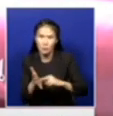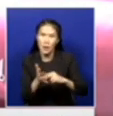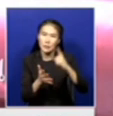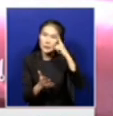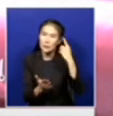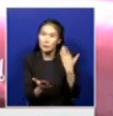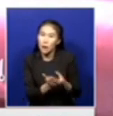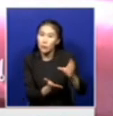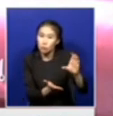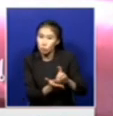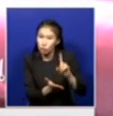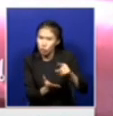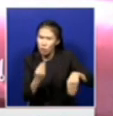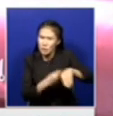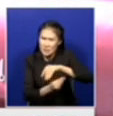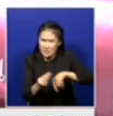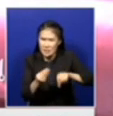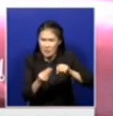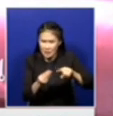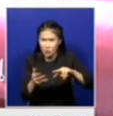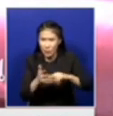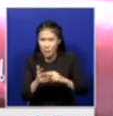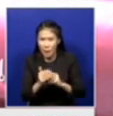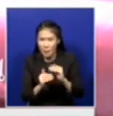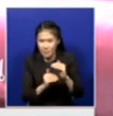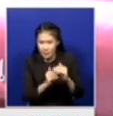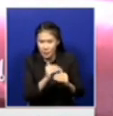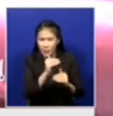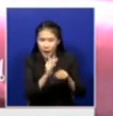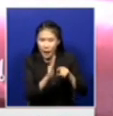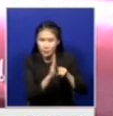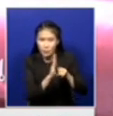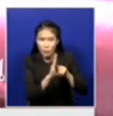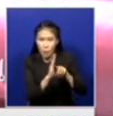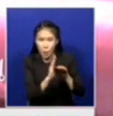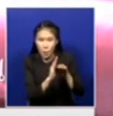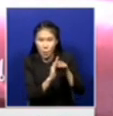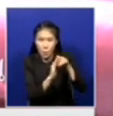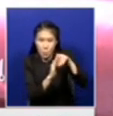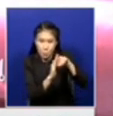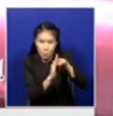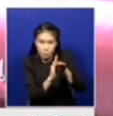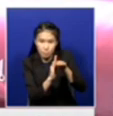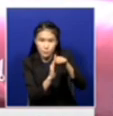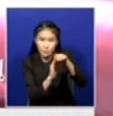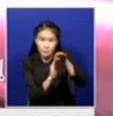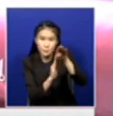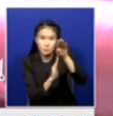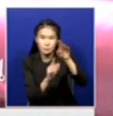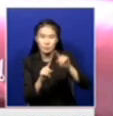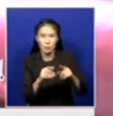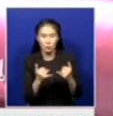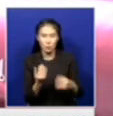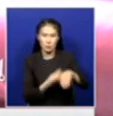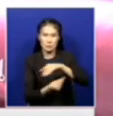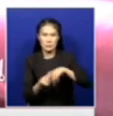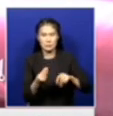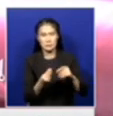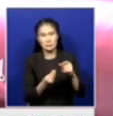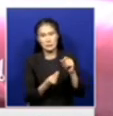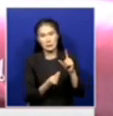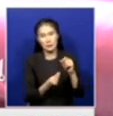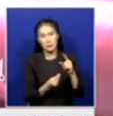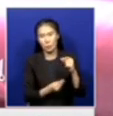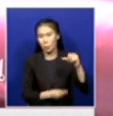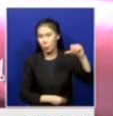จะทำให้เศรษฐกิจเนี่ยมันกระเตื้องขึ้นมันดีขึ้นแต่ปรากฏไม่ใช่ครับเศรษฐกิจนั้นแย่ลงนะ